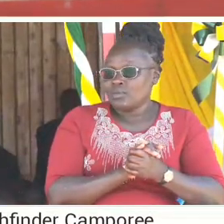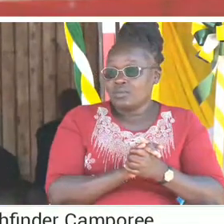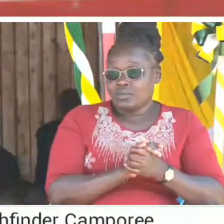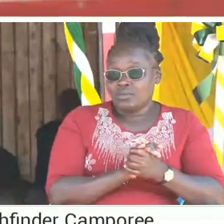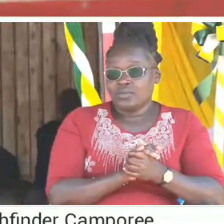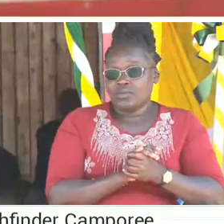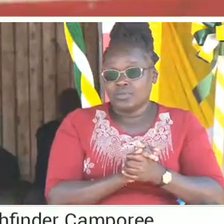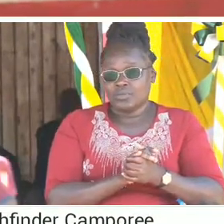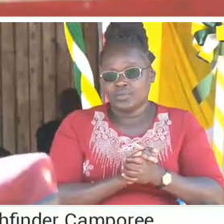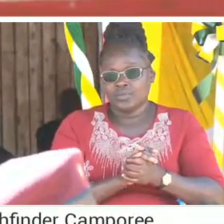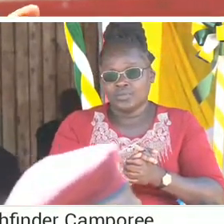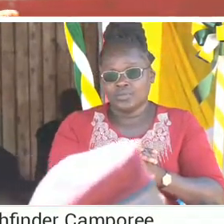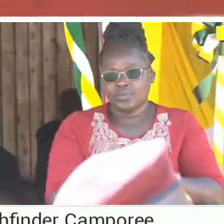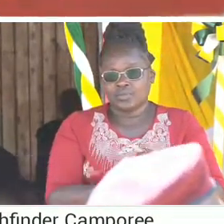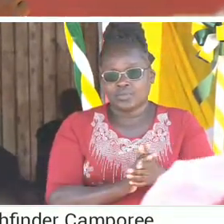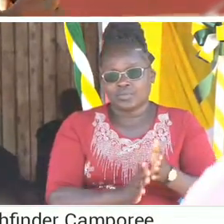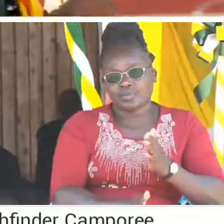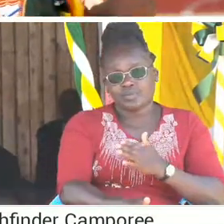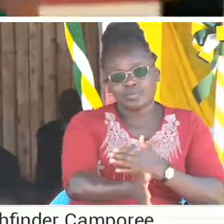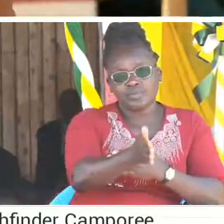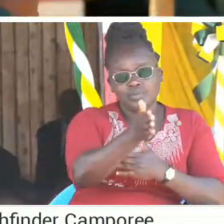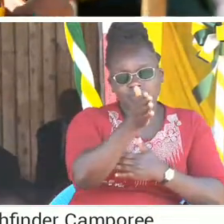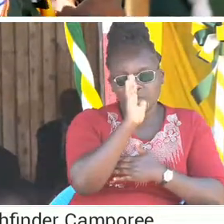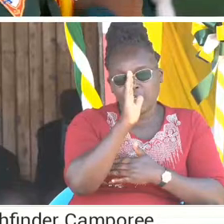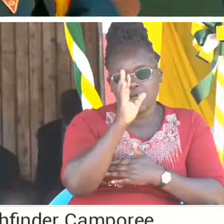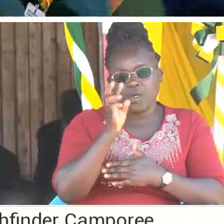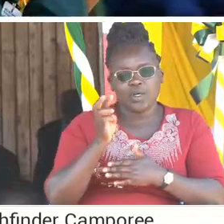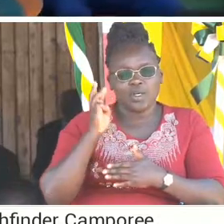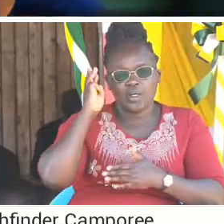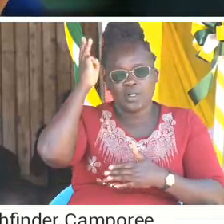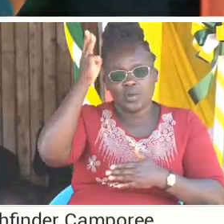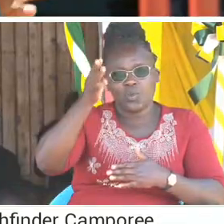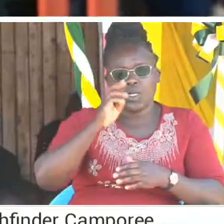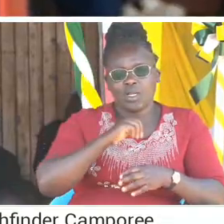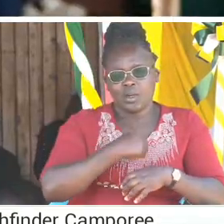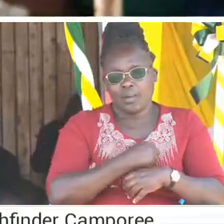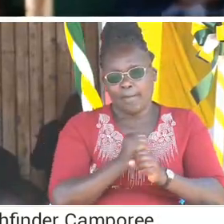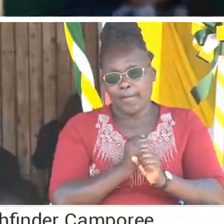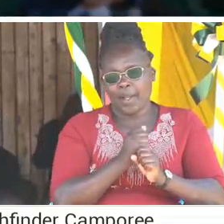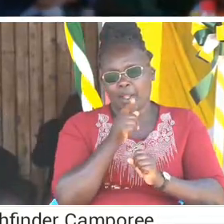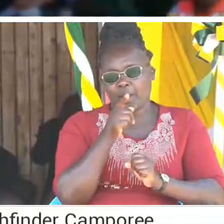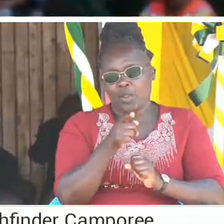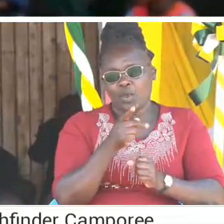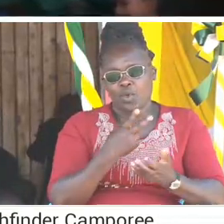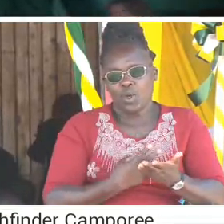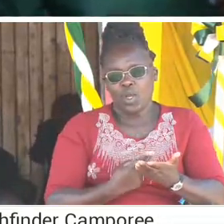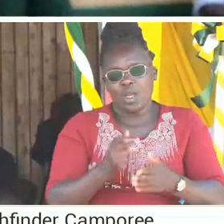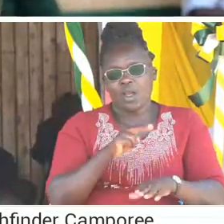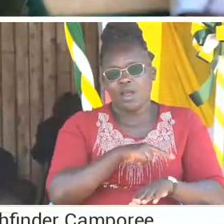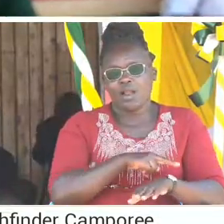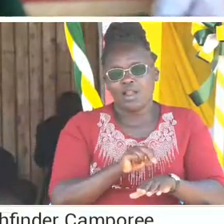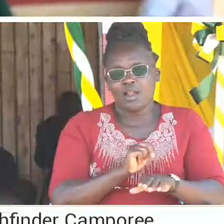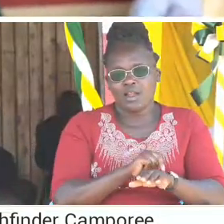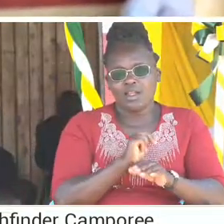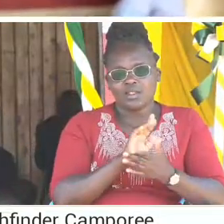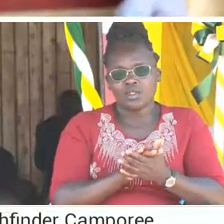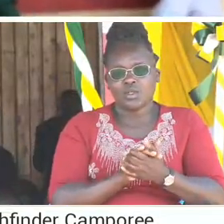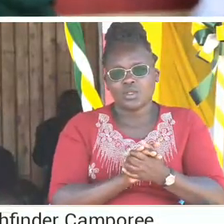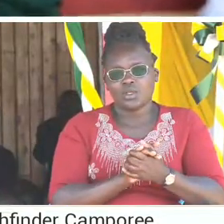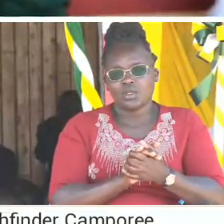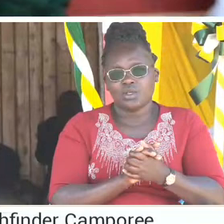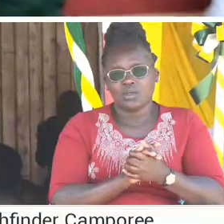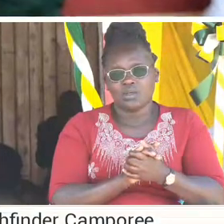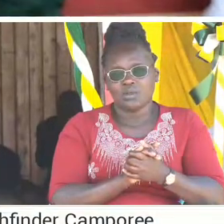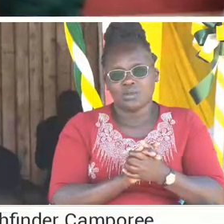kwa taifa takapo shika maagizo ya Bwana. Lakini condition ni kushika maagizo ya Bwana Mungu wako